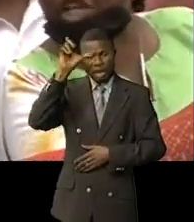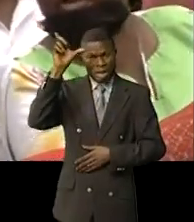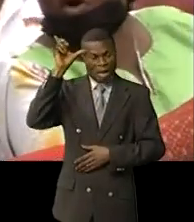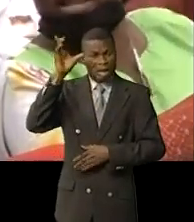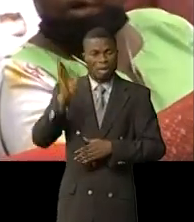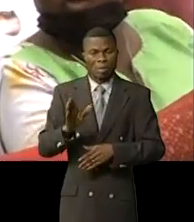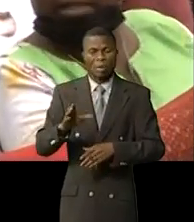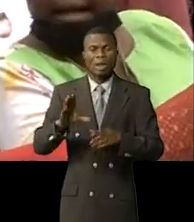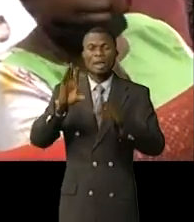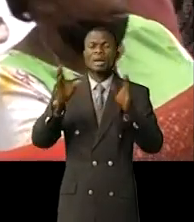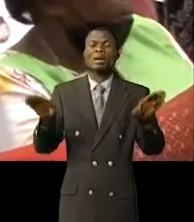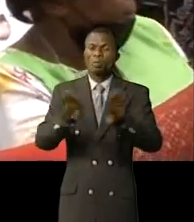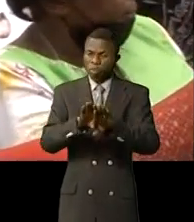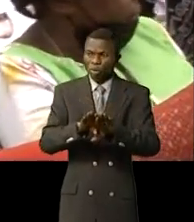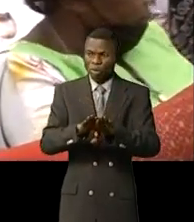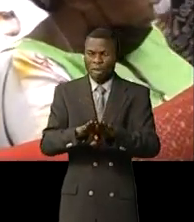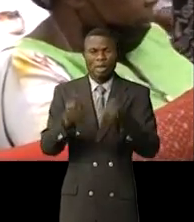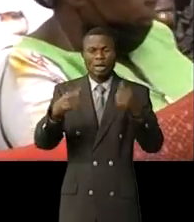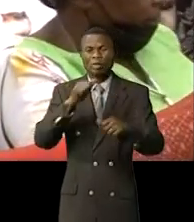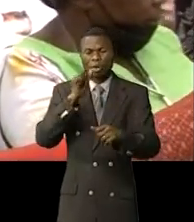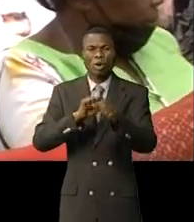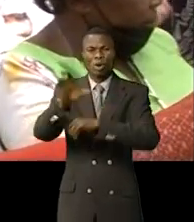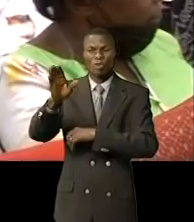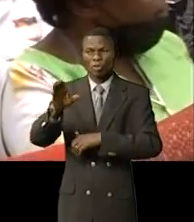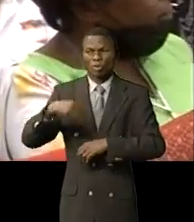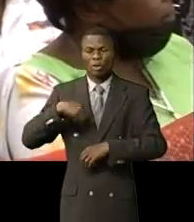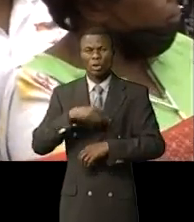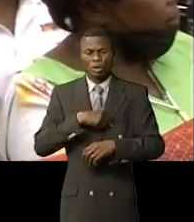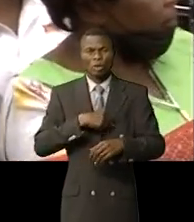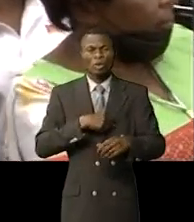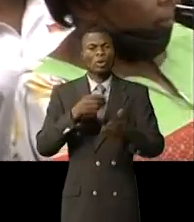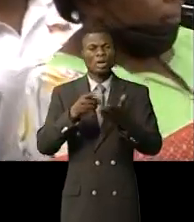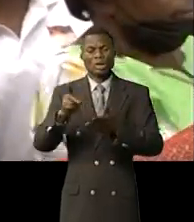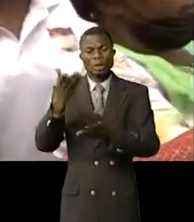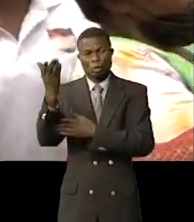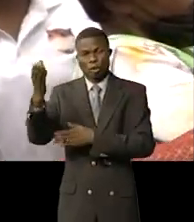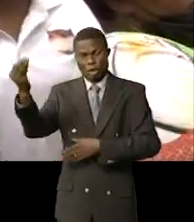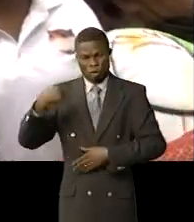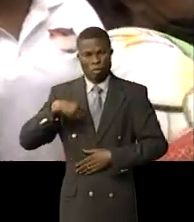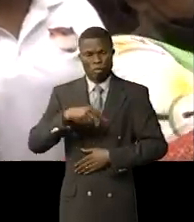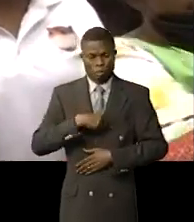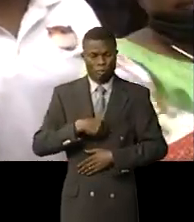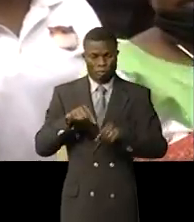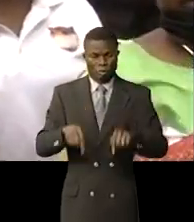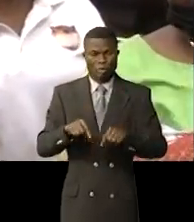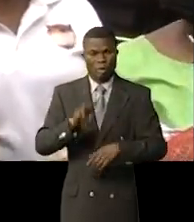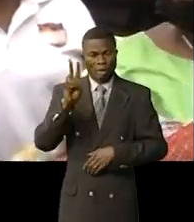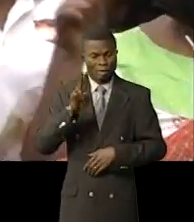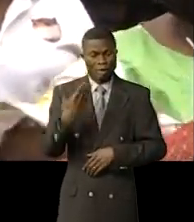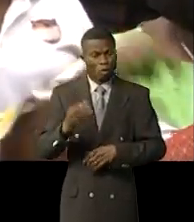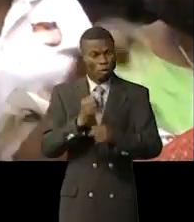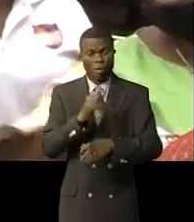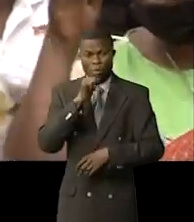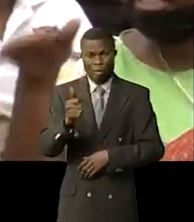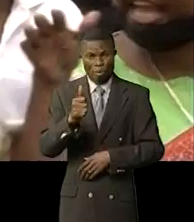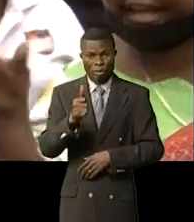fermé et retiennent le stock. Ils nous renvoient, nous approvisionner chez vous. Si d'ici le vendredi, rien n'est fait,